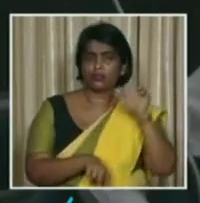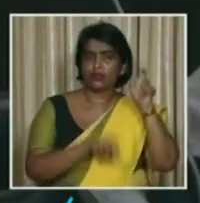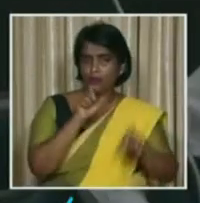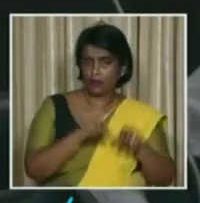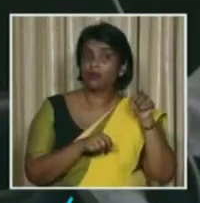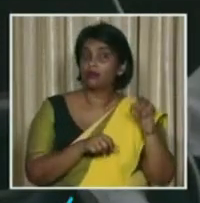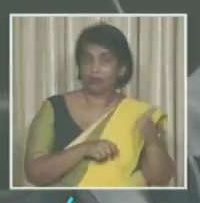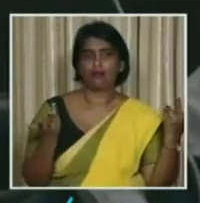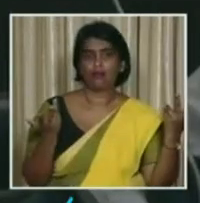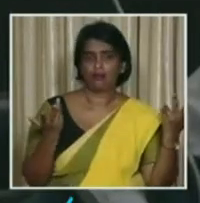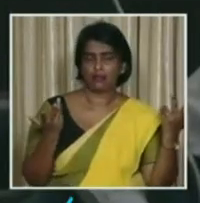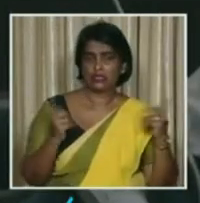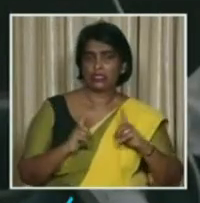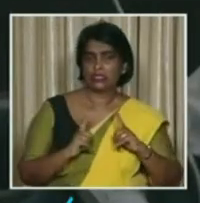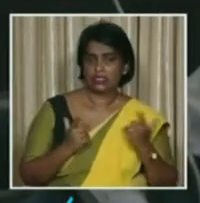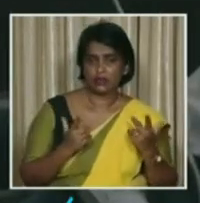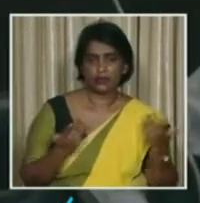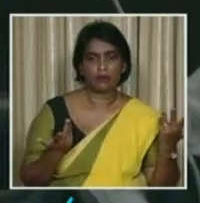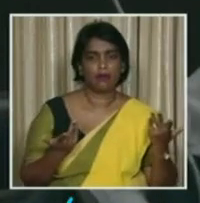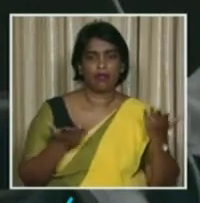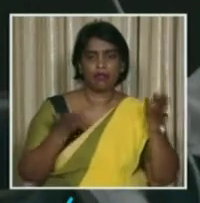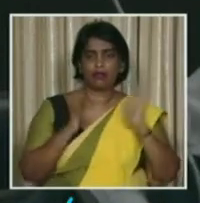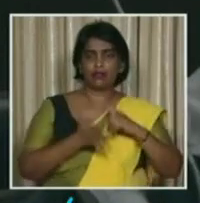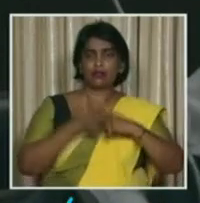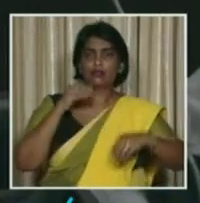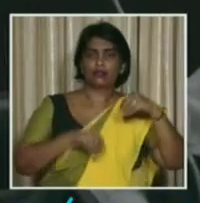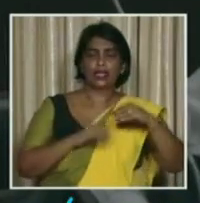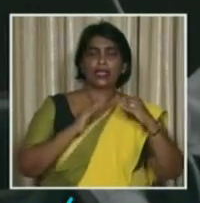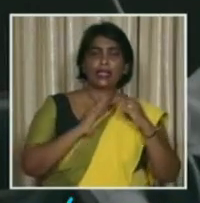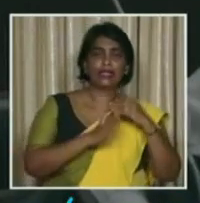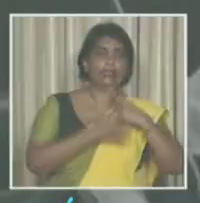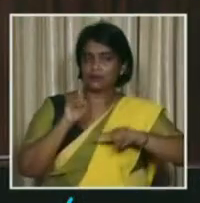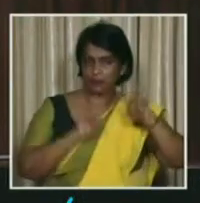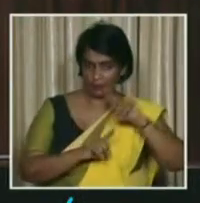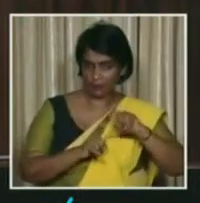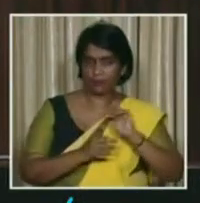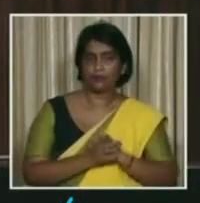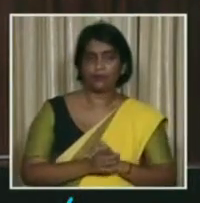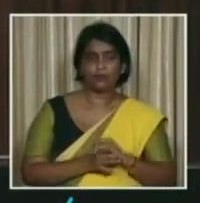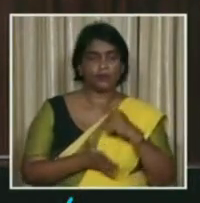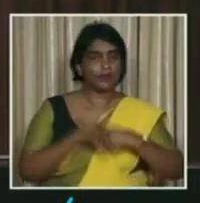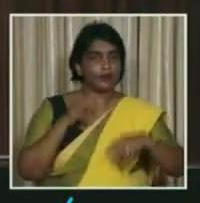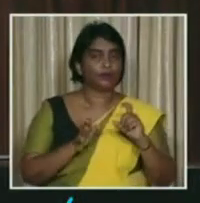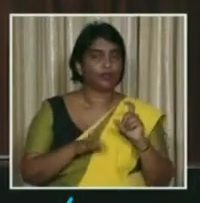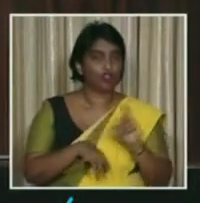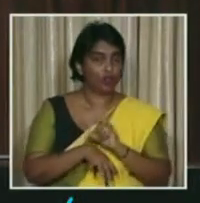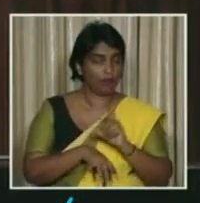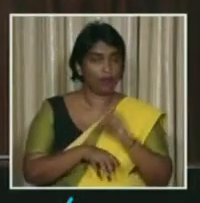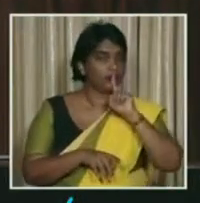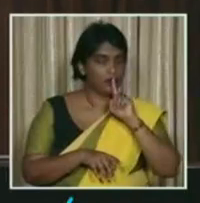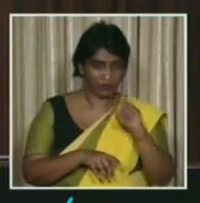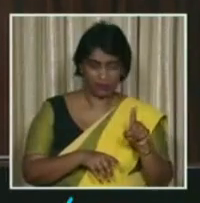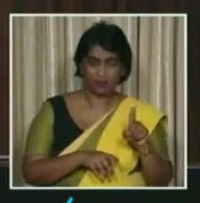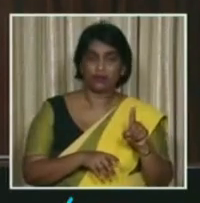සේවකයන් එයාගේ වැටුප ලැබෙන්නේ නැහැ, ජීවත් වෙන්න බැහැ, අන්තිමට ඡන්දි ඉල්ලන්න ගිහිල්ලා ගෙදර ඡන්දෙත් නැති වෙන තත්ත්වයකට පත් වෙලා තියෙනවා. මැතිවරණ කොමසාරිස්තුමා එවලා